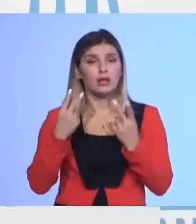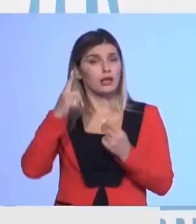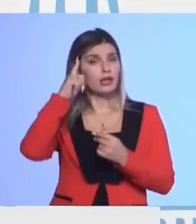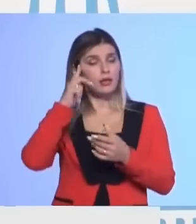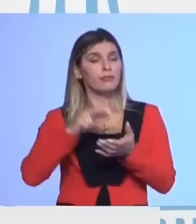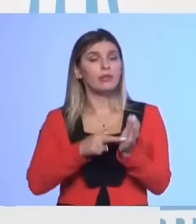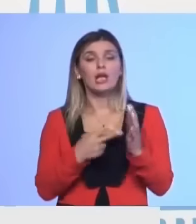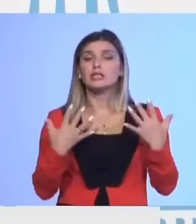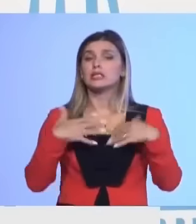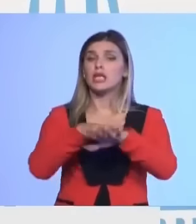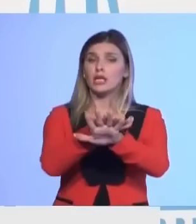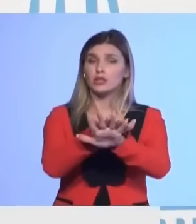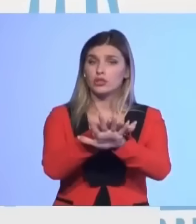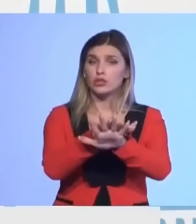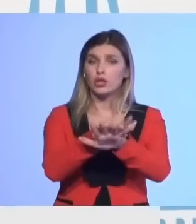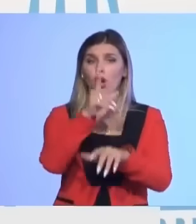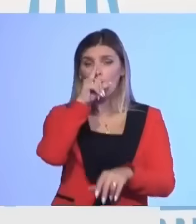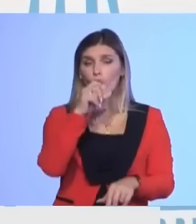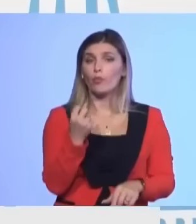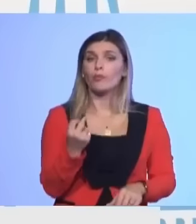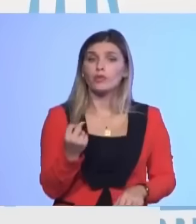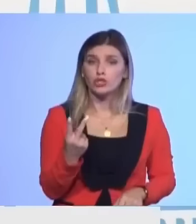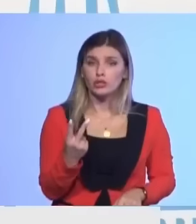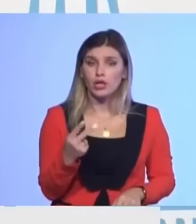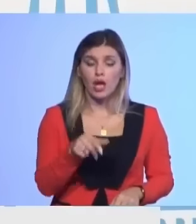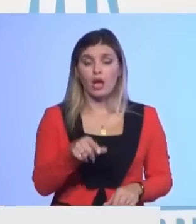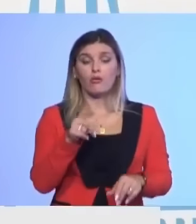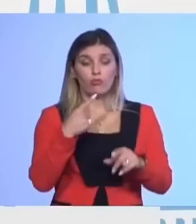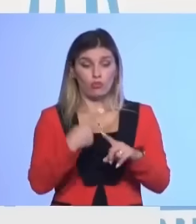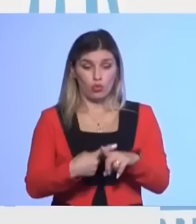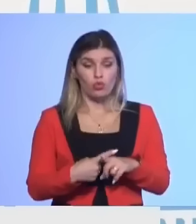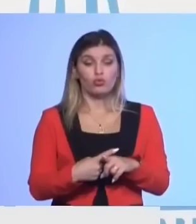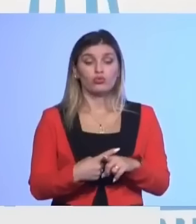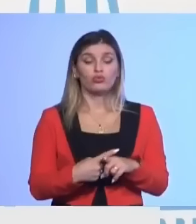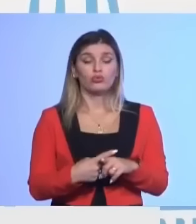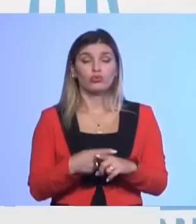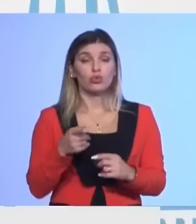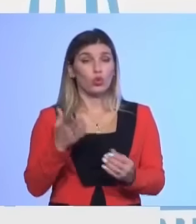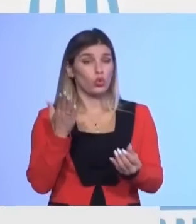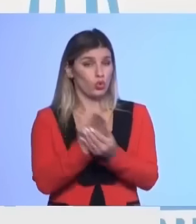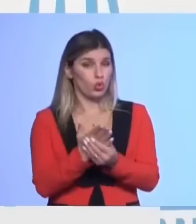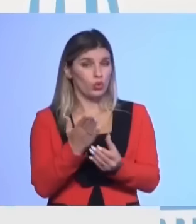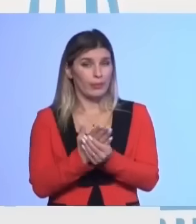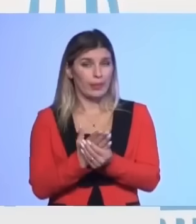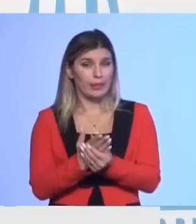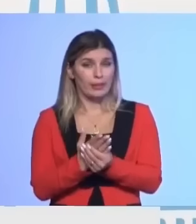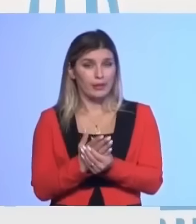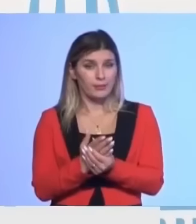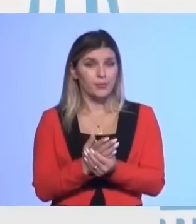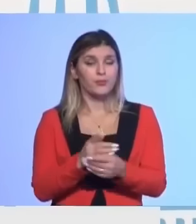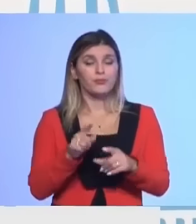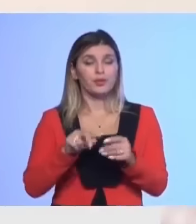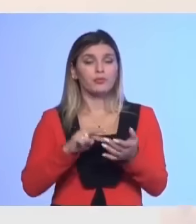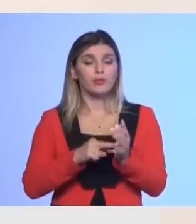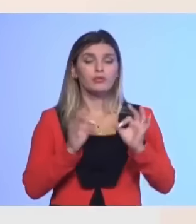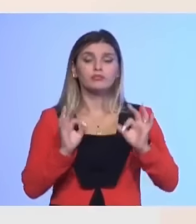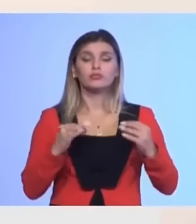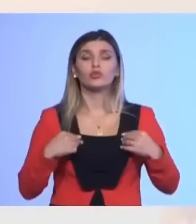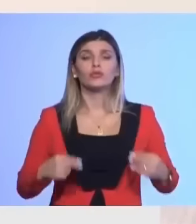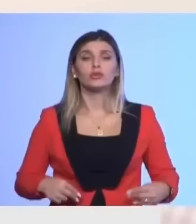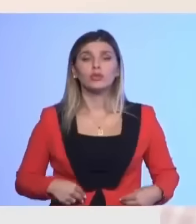strategjik i komunës Prishtinës, por edhe si dokument, themi profesional, hapsinor, më i